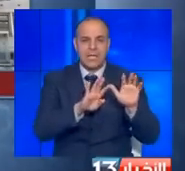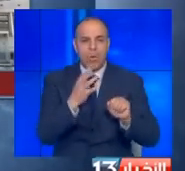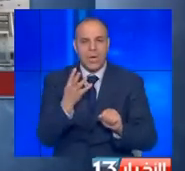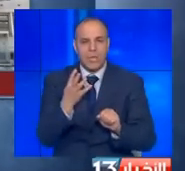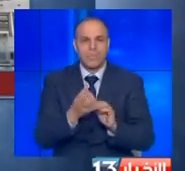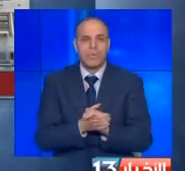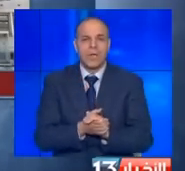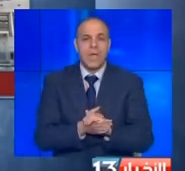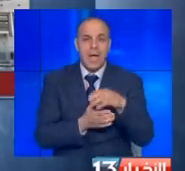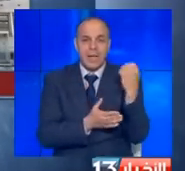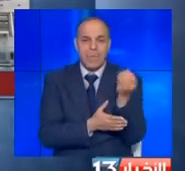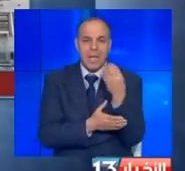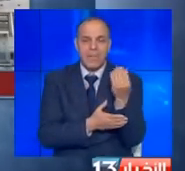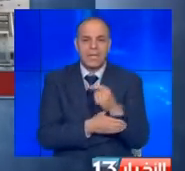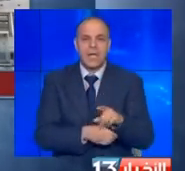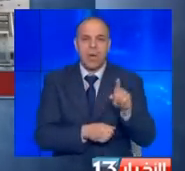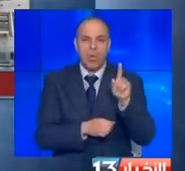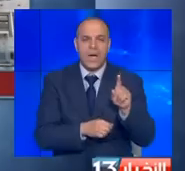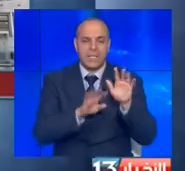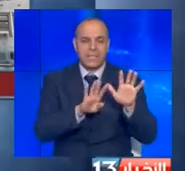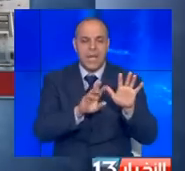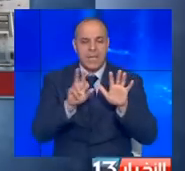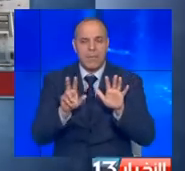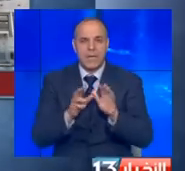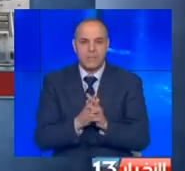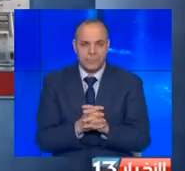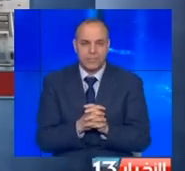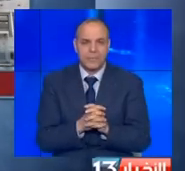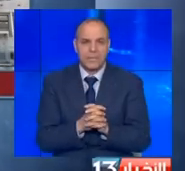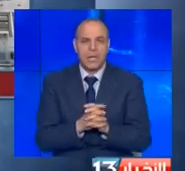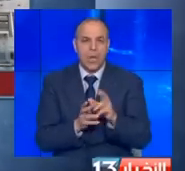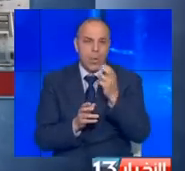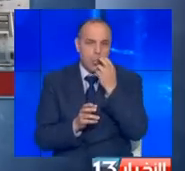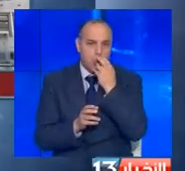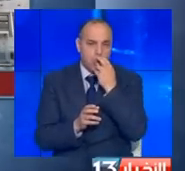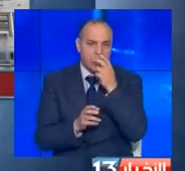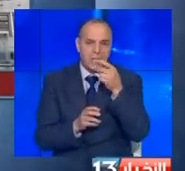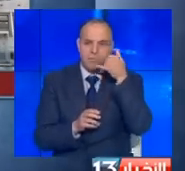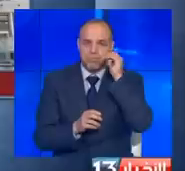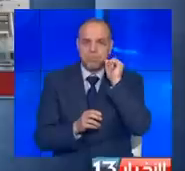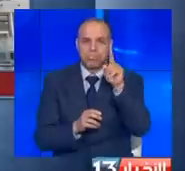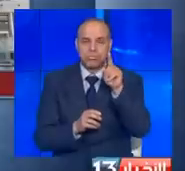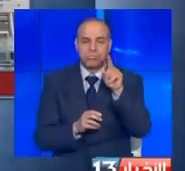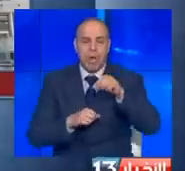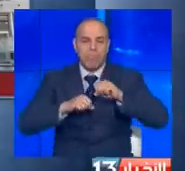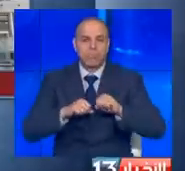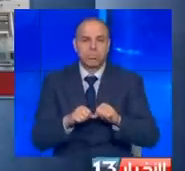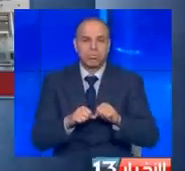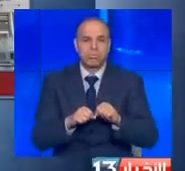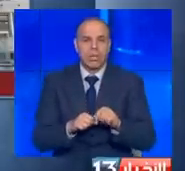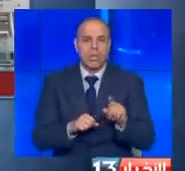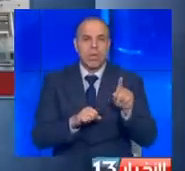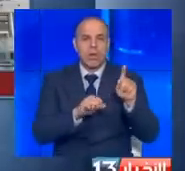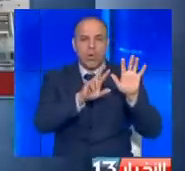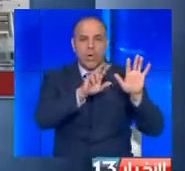واربعه وتسعين الحمايه المدنيه ثمانيه وتسعون او الاتصال بقاعه شرطه المرور على رقم